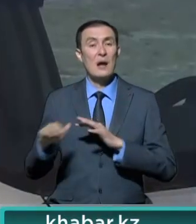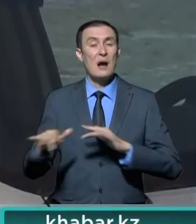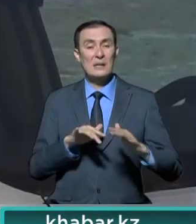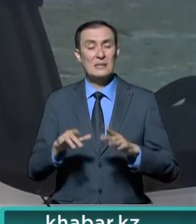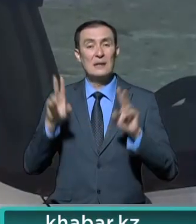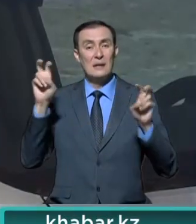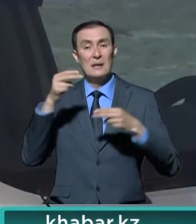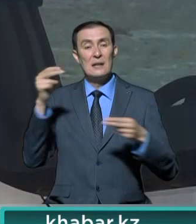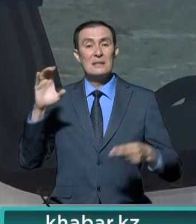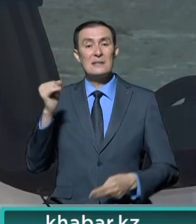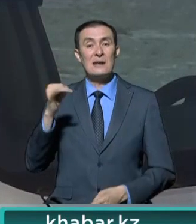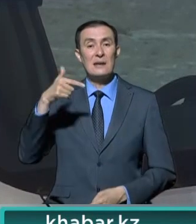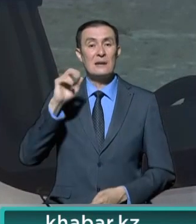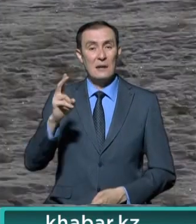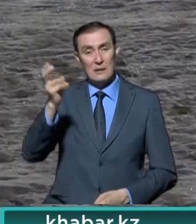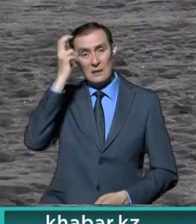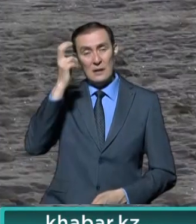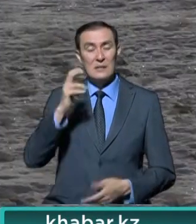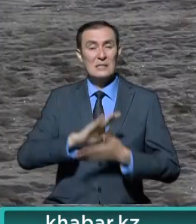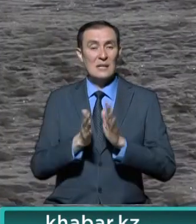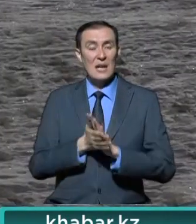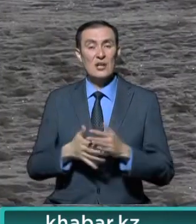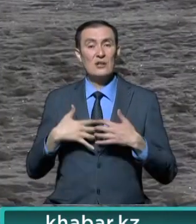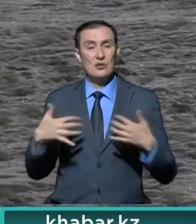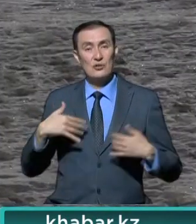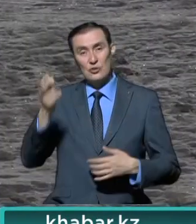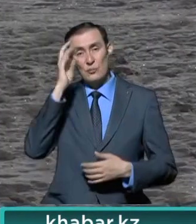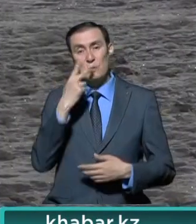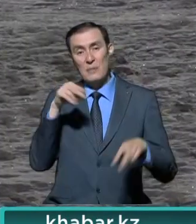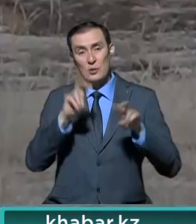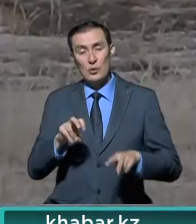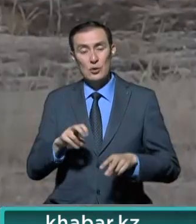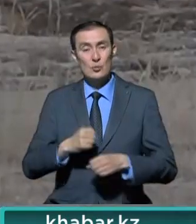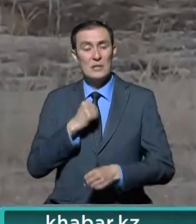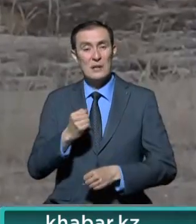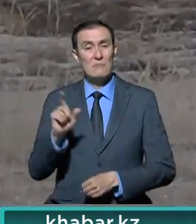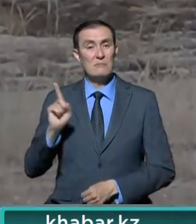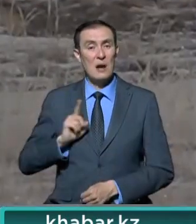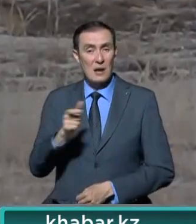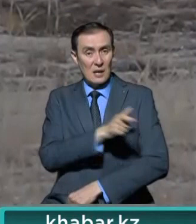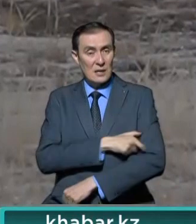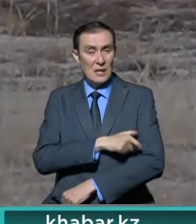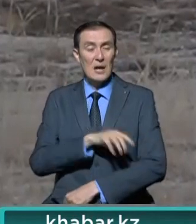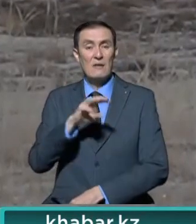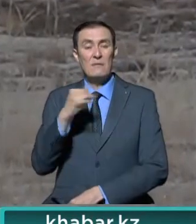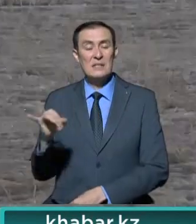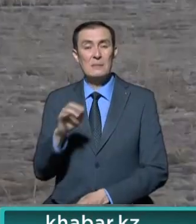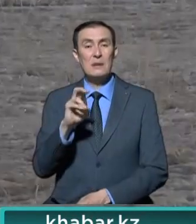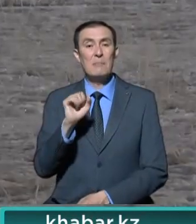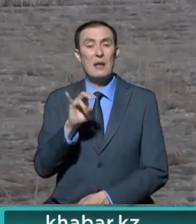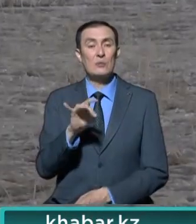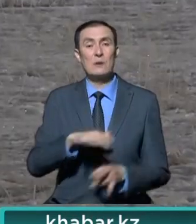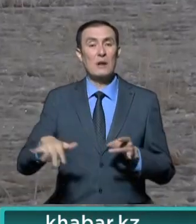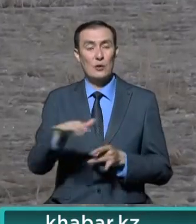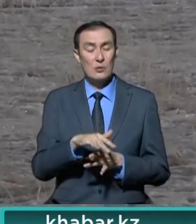акция, называется «Сайгак». В течение месяца состояние диких животных будут мониторить и усиленно охранять. В Майском и Баянаульском районах